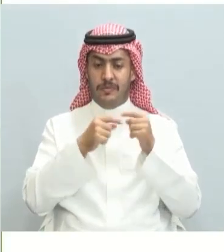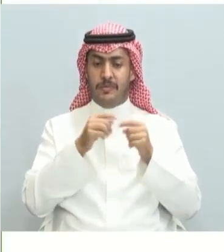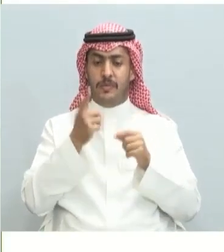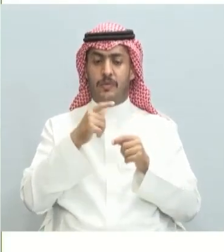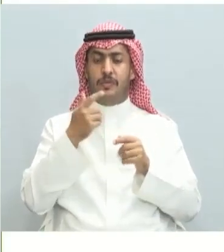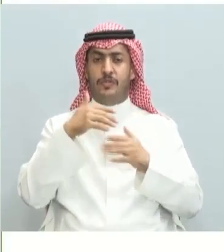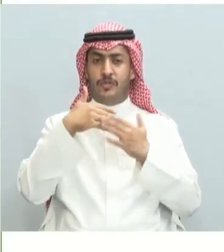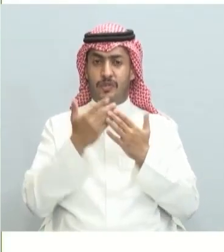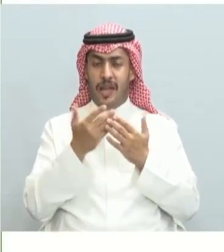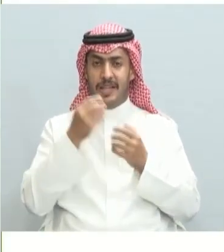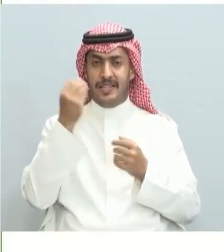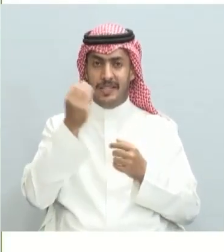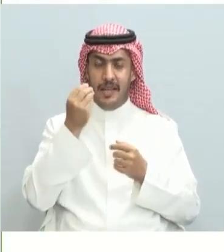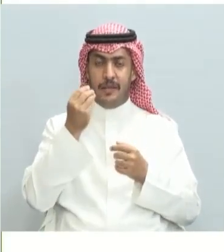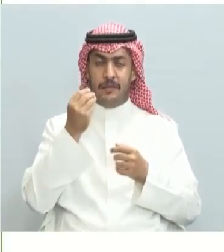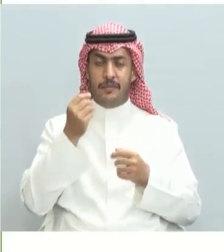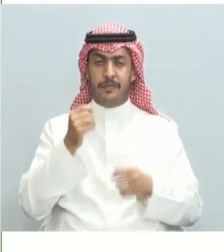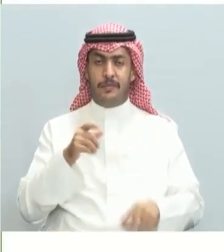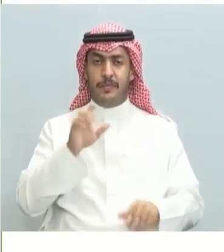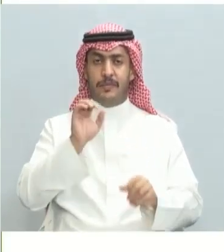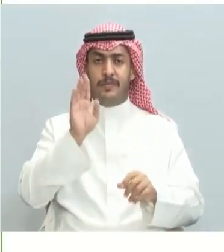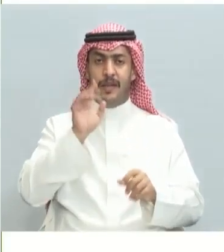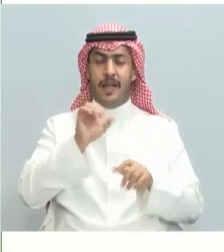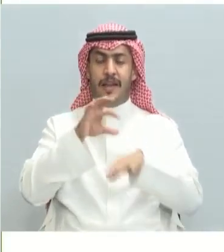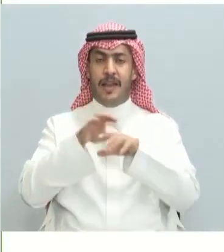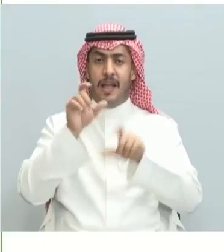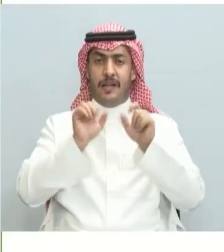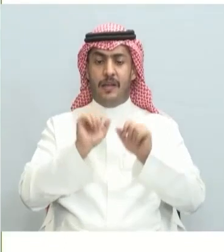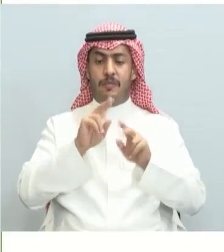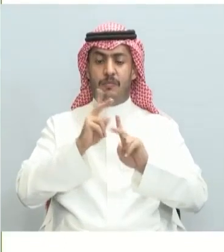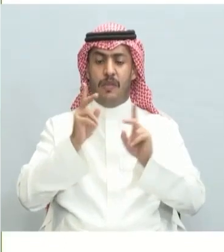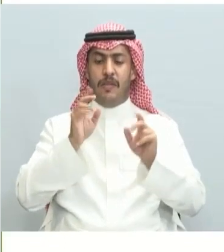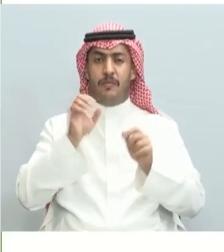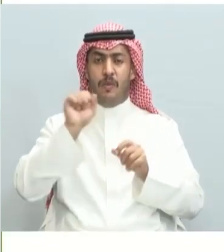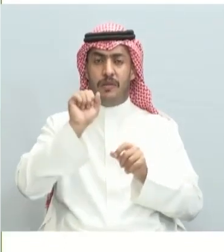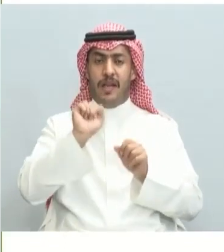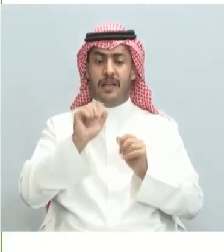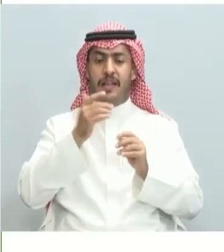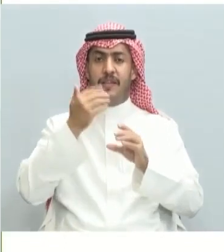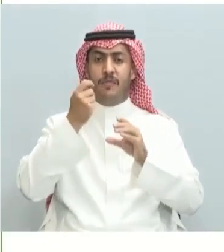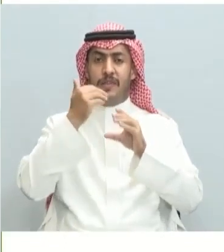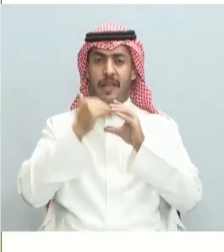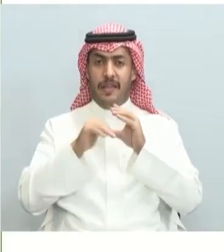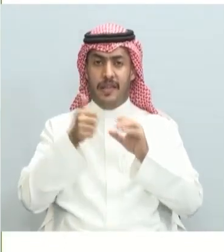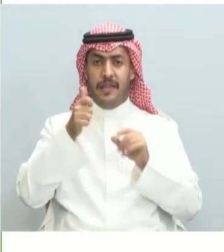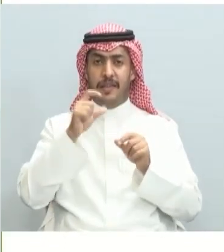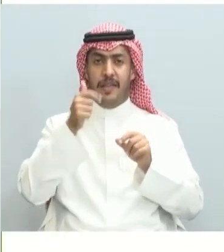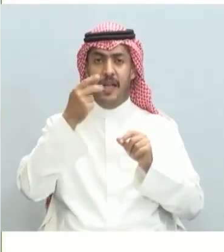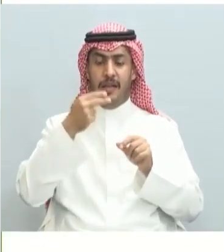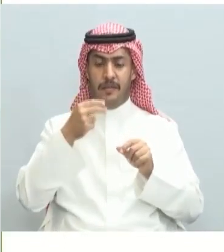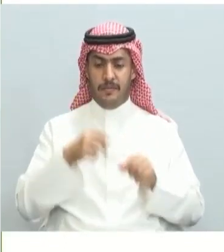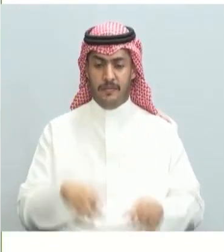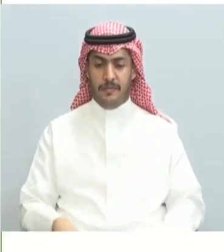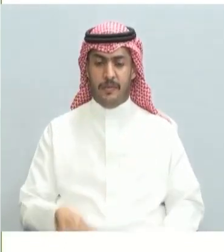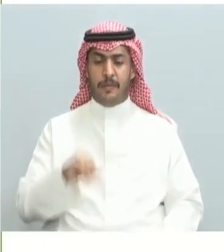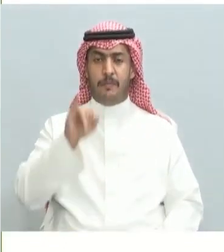والشيكات السياحيه التي تعود الى العملاء لدى مختلف مؤسسات الايداع اذا ما هو